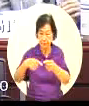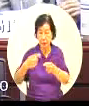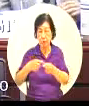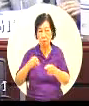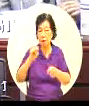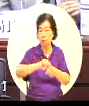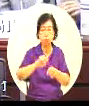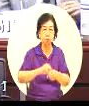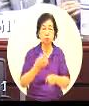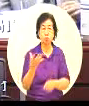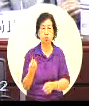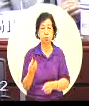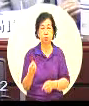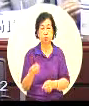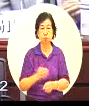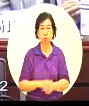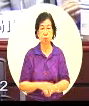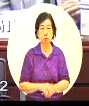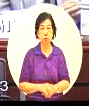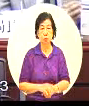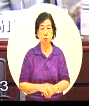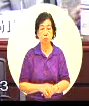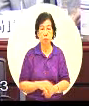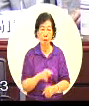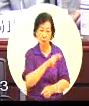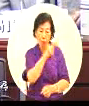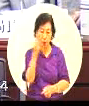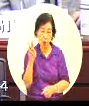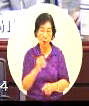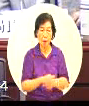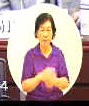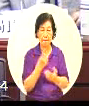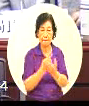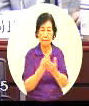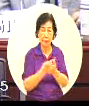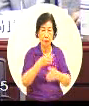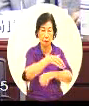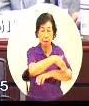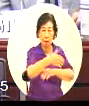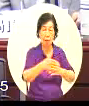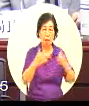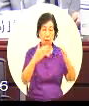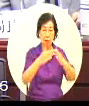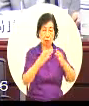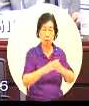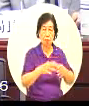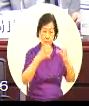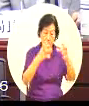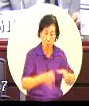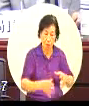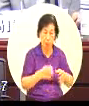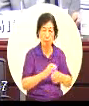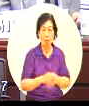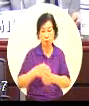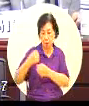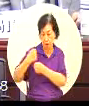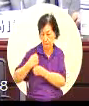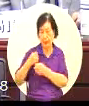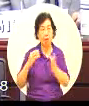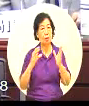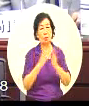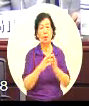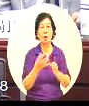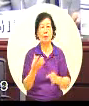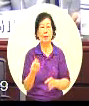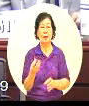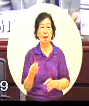加。那我们也看到各县市。他们没有设置兵役局，哦，没有设置兵